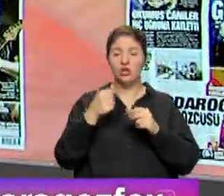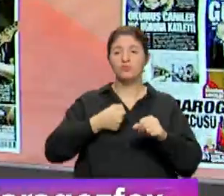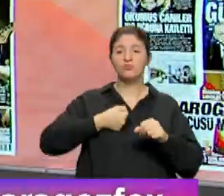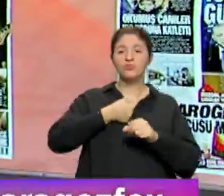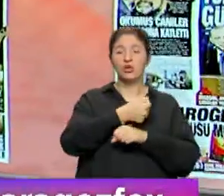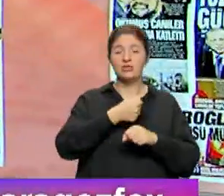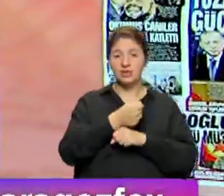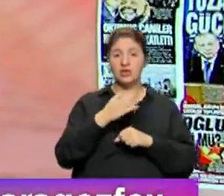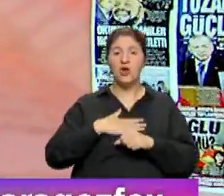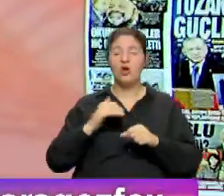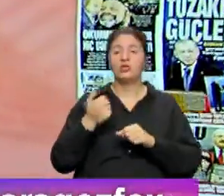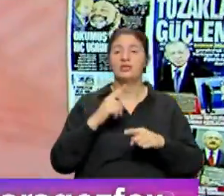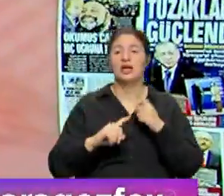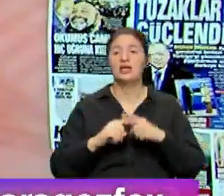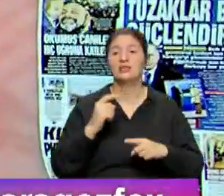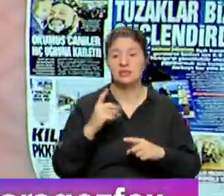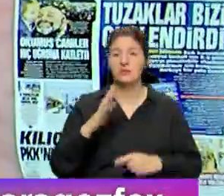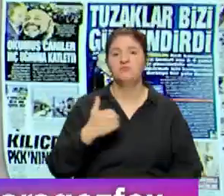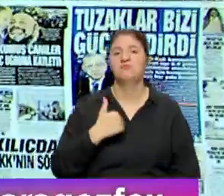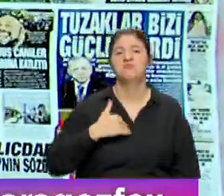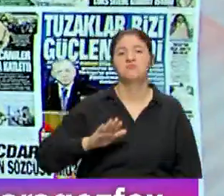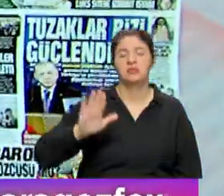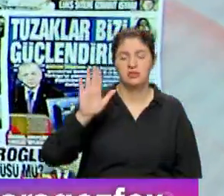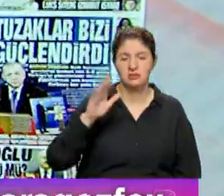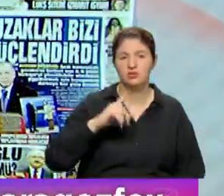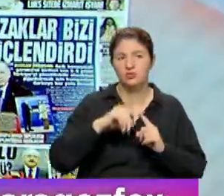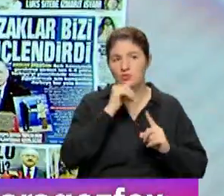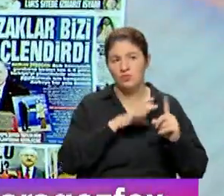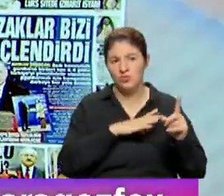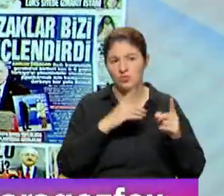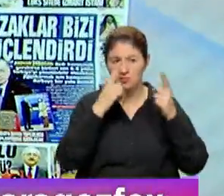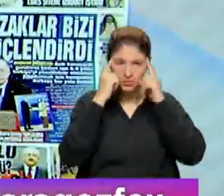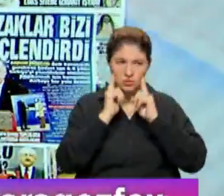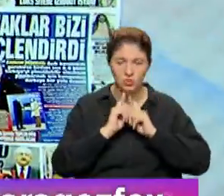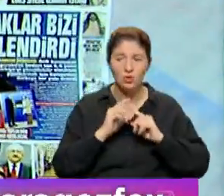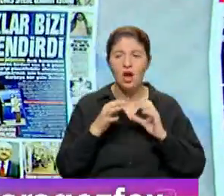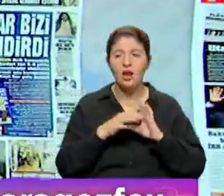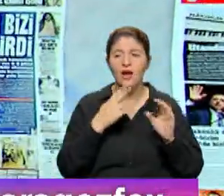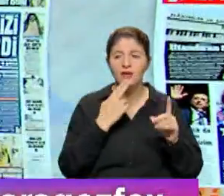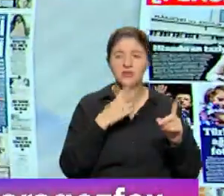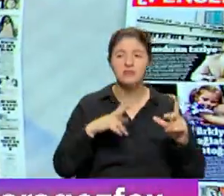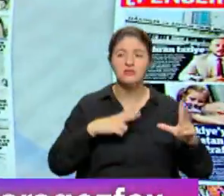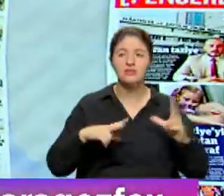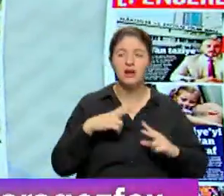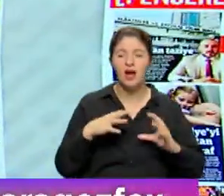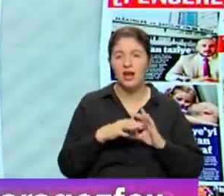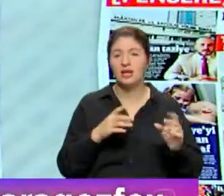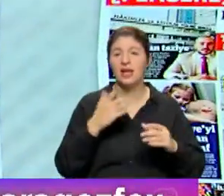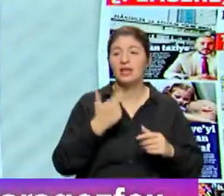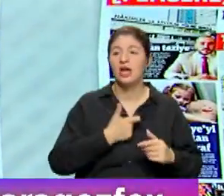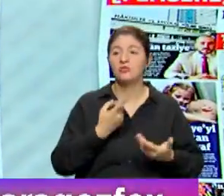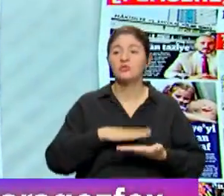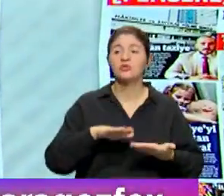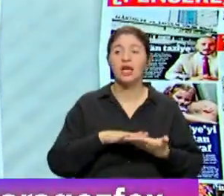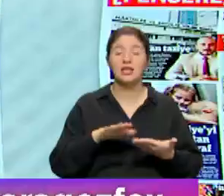mücadelesinin Öncü siyasi hareketi biziz Kılıçdaroğlu başörtüsü ile ilgili kadınların giyimi ile ilgili yasal